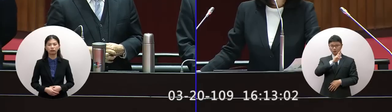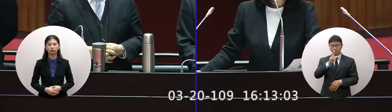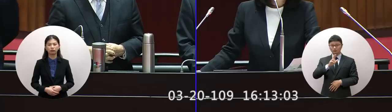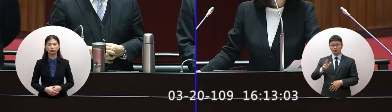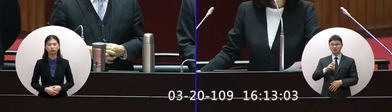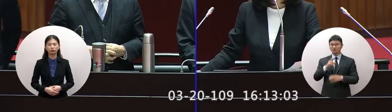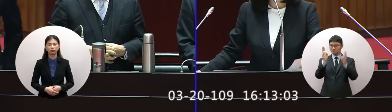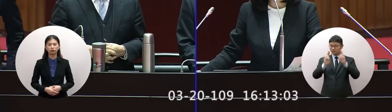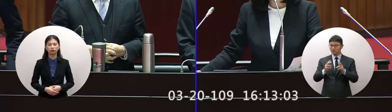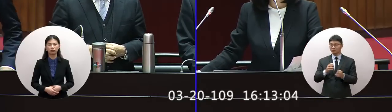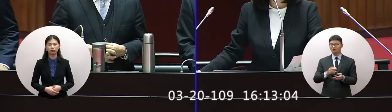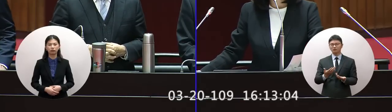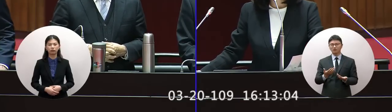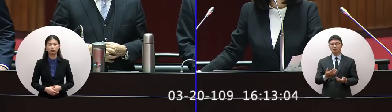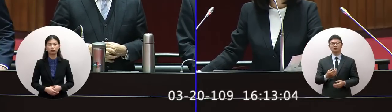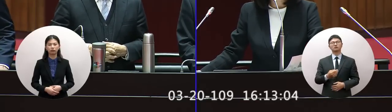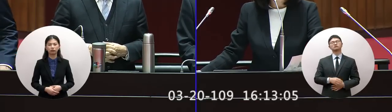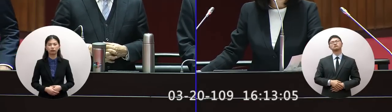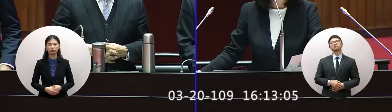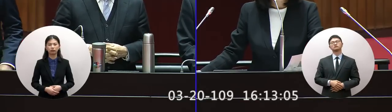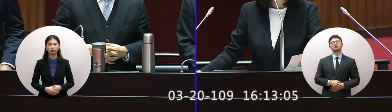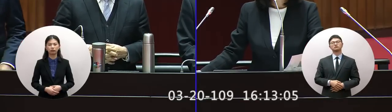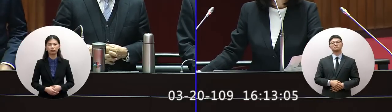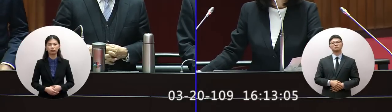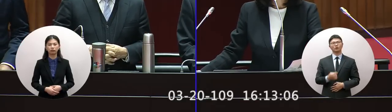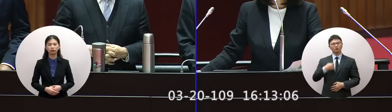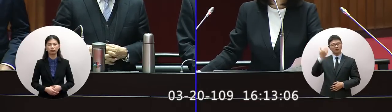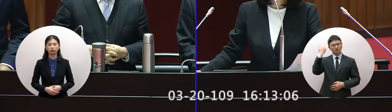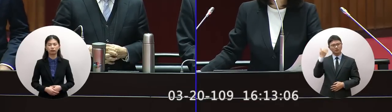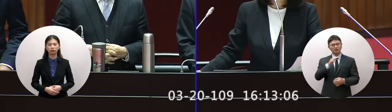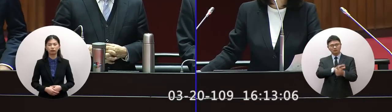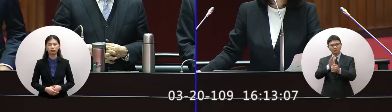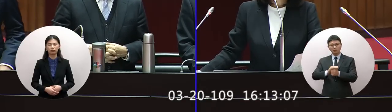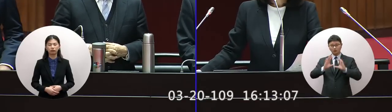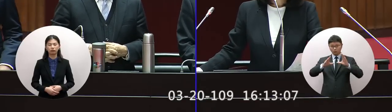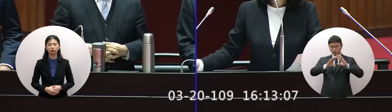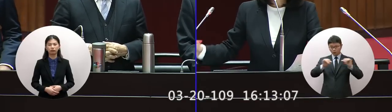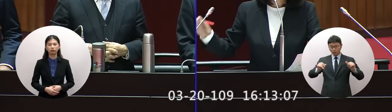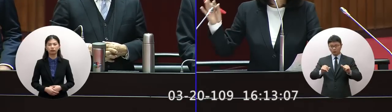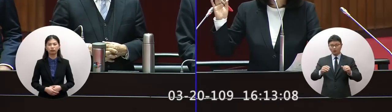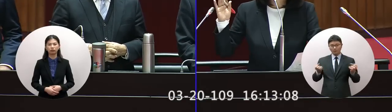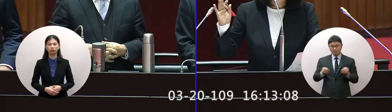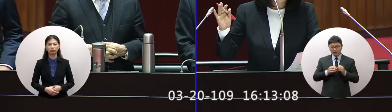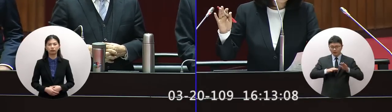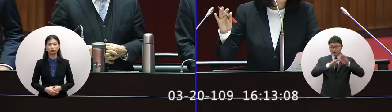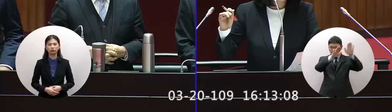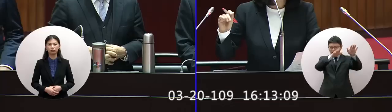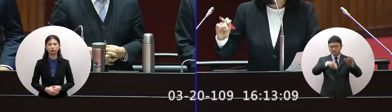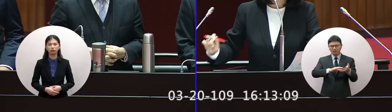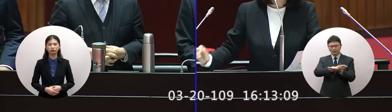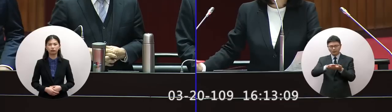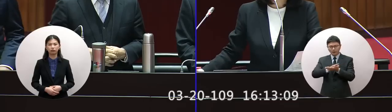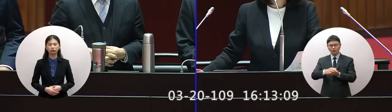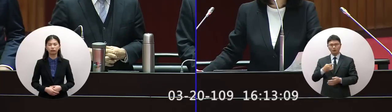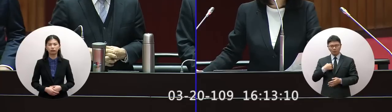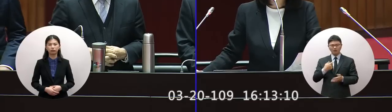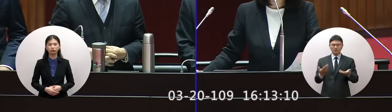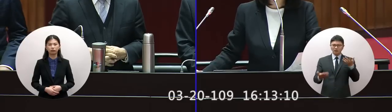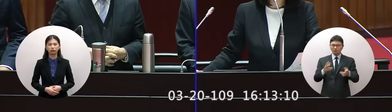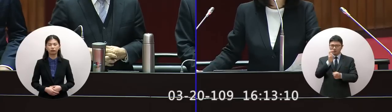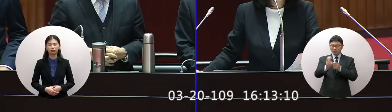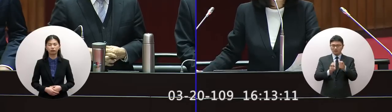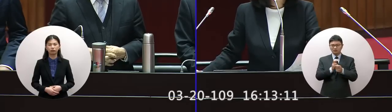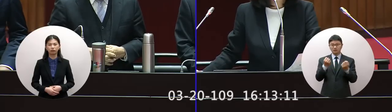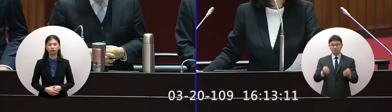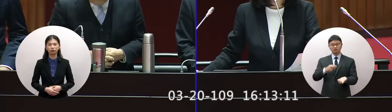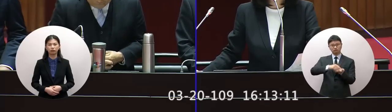长，我还记得当年我们为了要解决国土发展的乱象，我们大概花了将近20年才在立